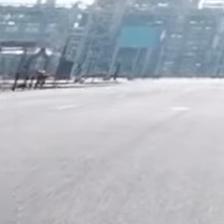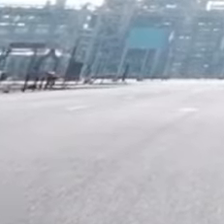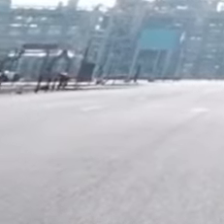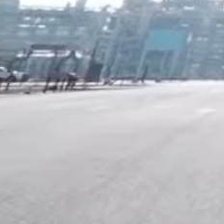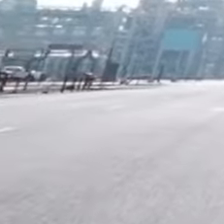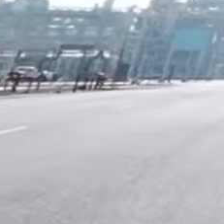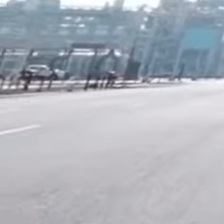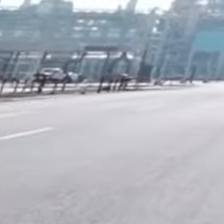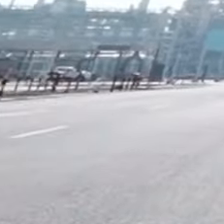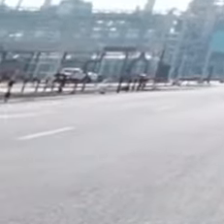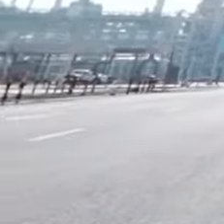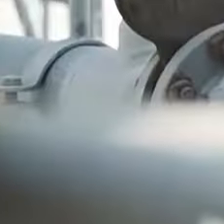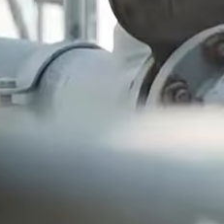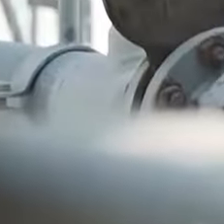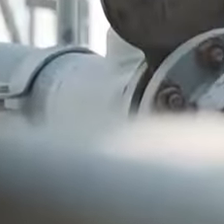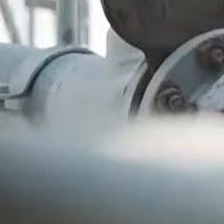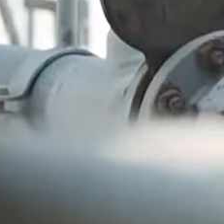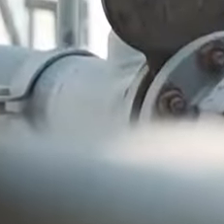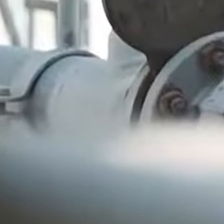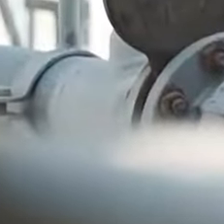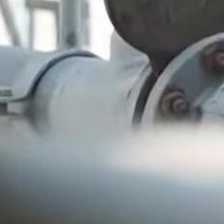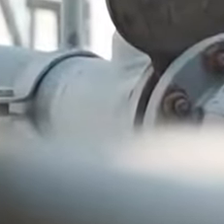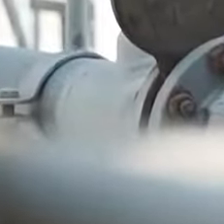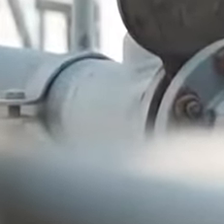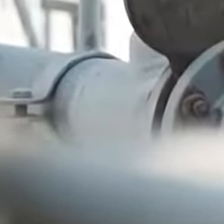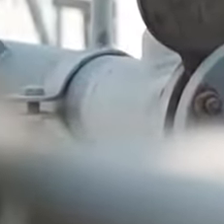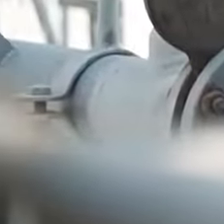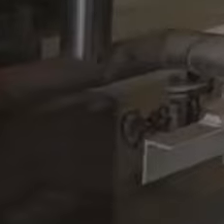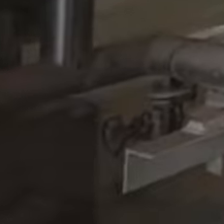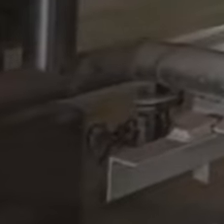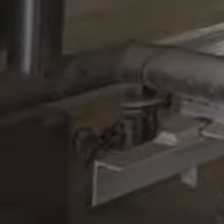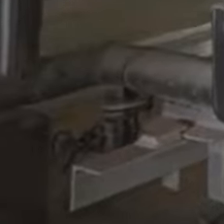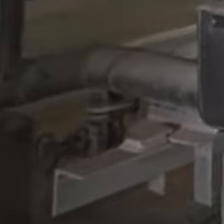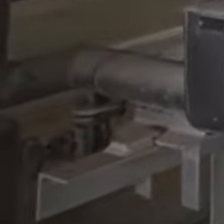تجسيد للعزيمة القوية في المضي قدما